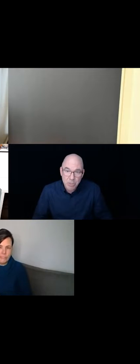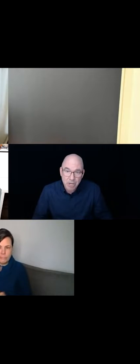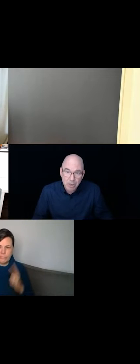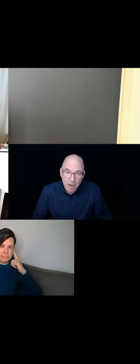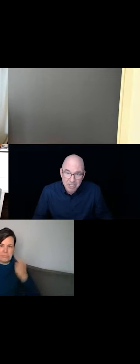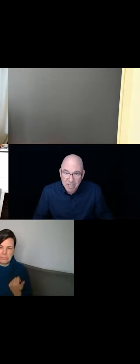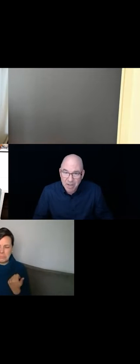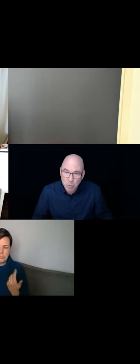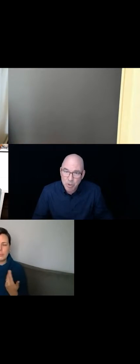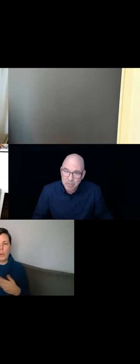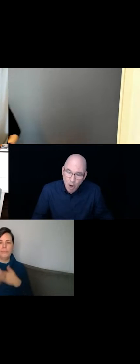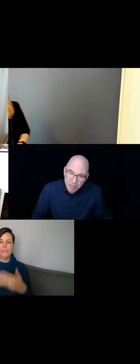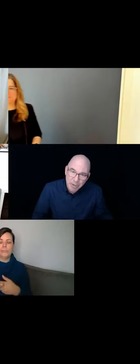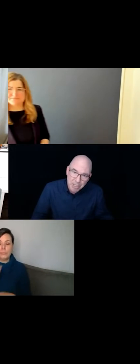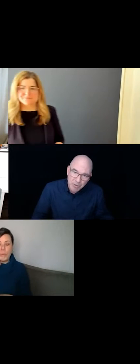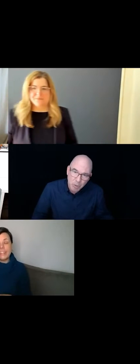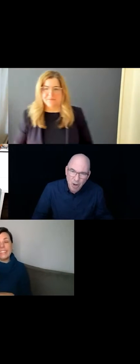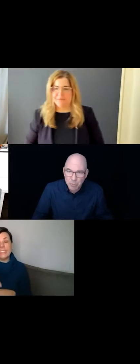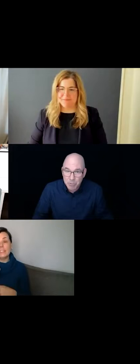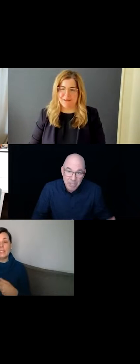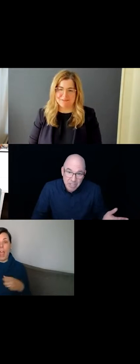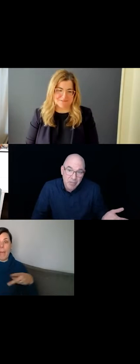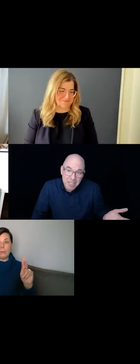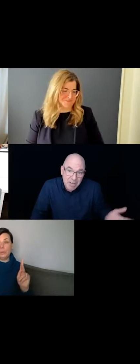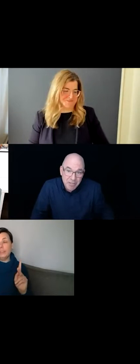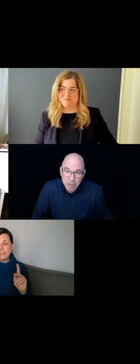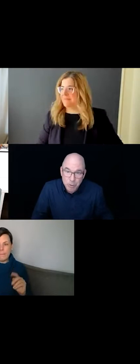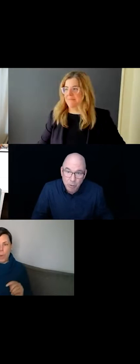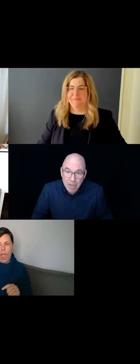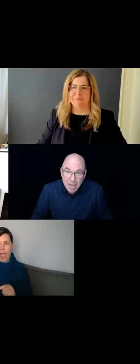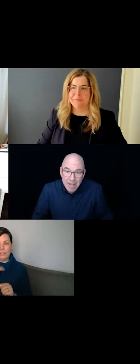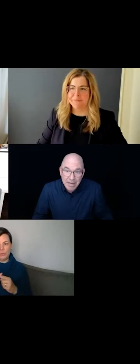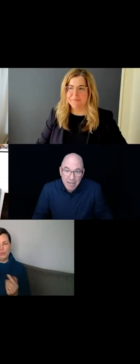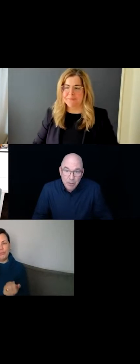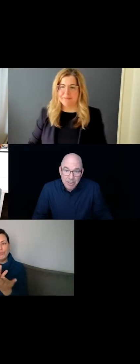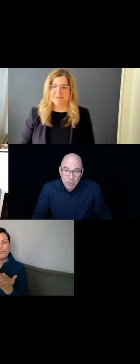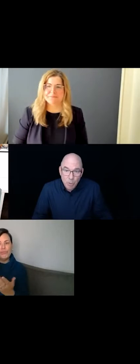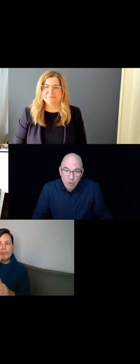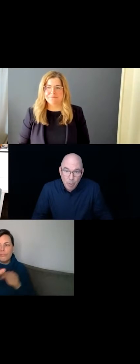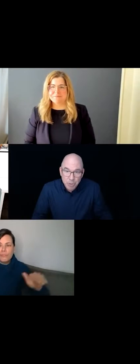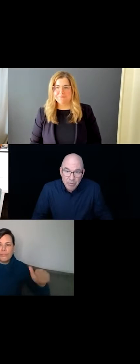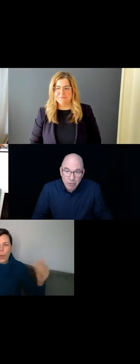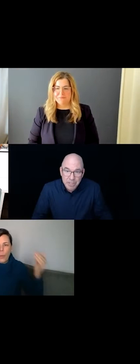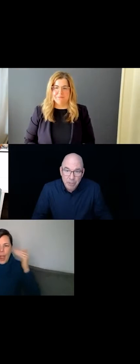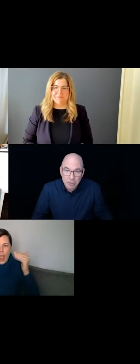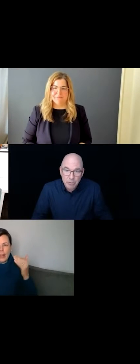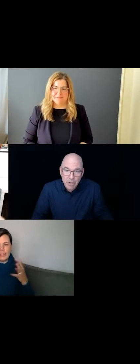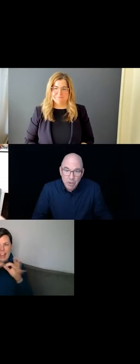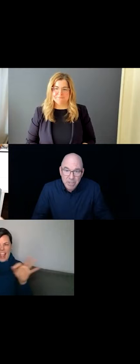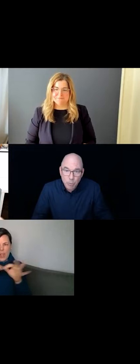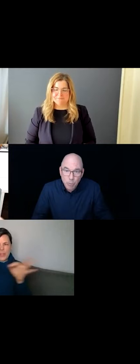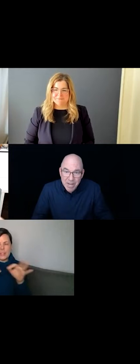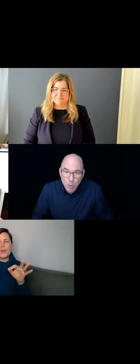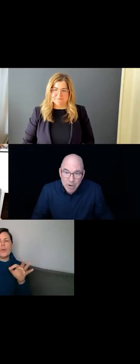comprendre le ASL, langage des signes américain. Et lorsque j'étais plus jeune, j'étais identifié comme une personne qui avait une